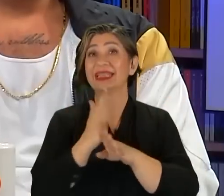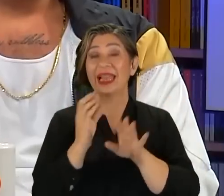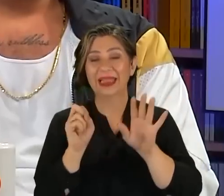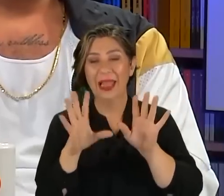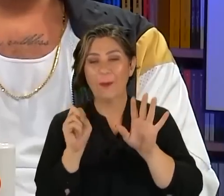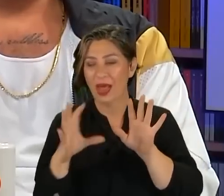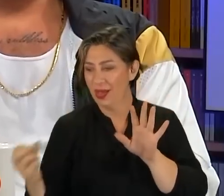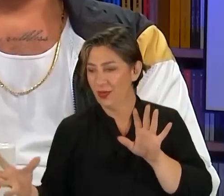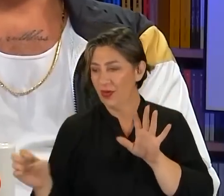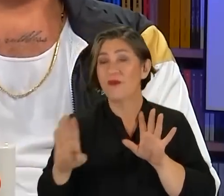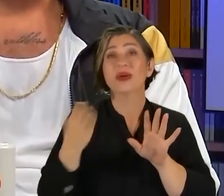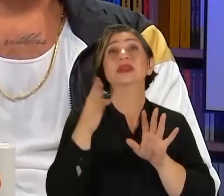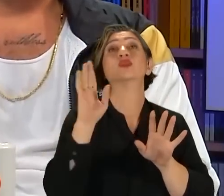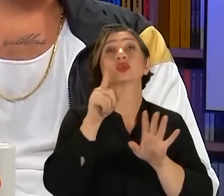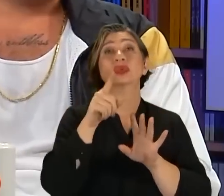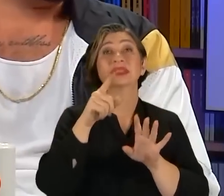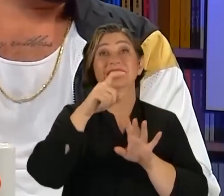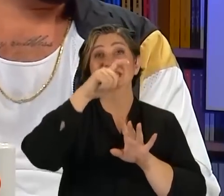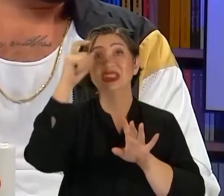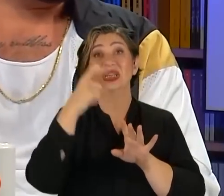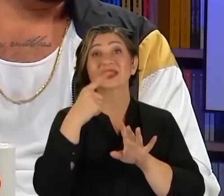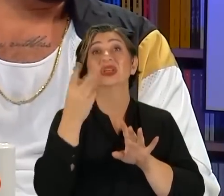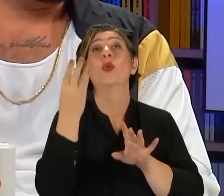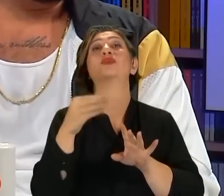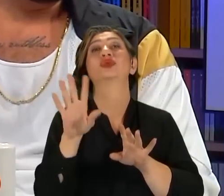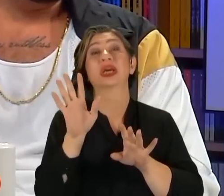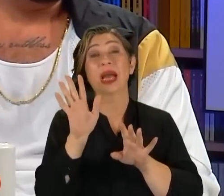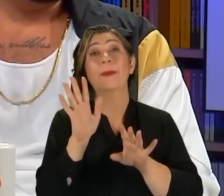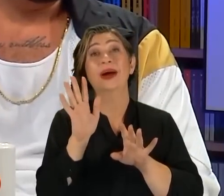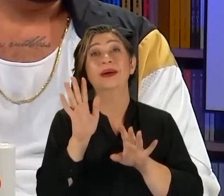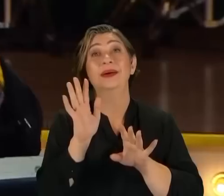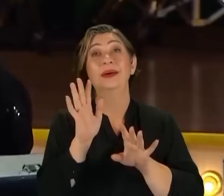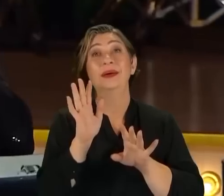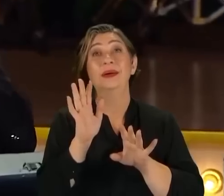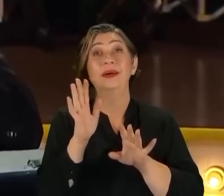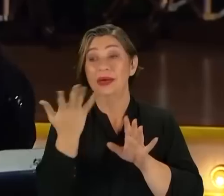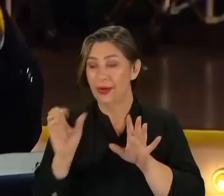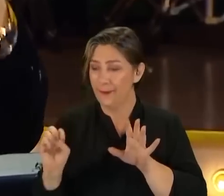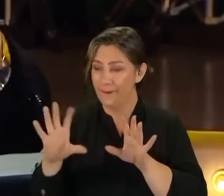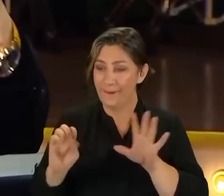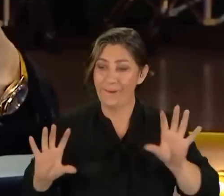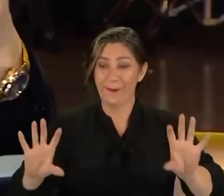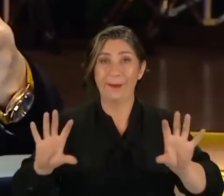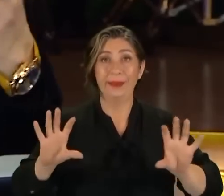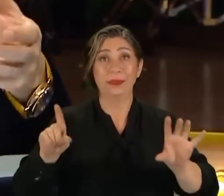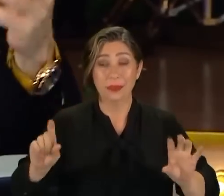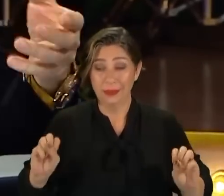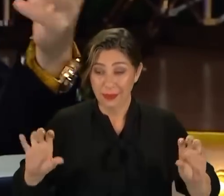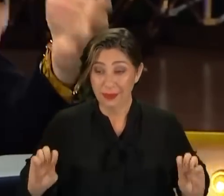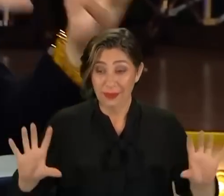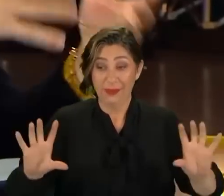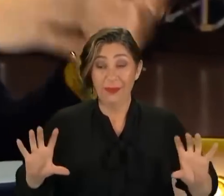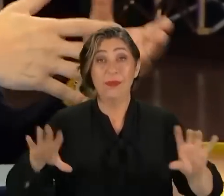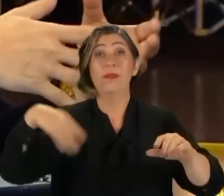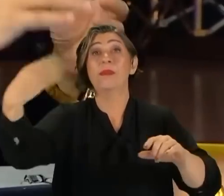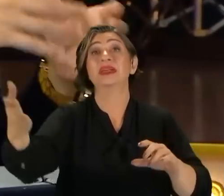lambalı amfilerden vazgeçmiyorsun? Şimdi yine sıcak tonlayacağım, olmayacak. Evet ama yani niçin lambalı amfiler? Sonra niçin o lambalı amfiler